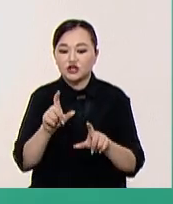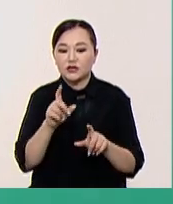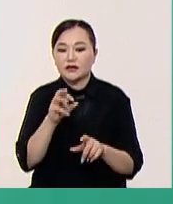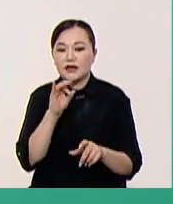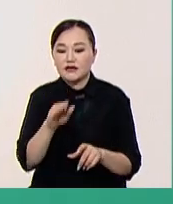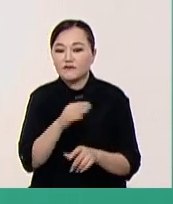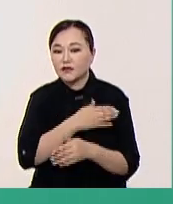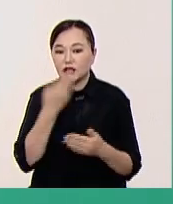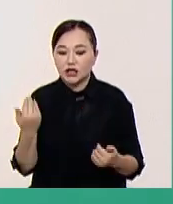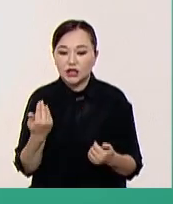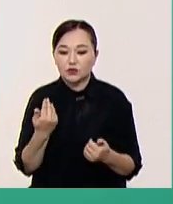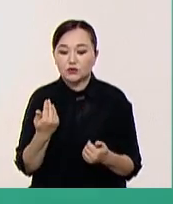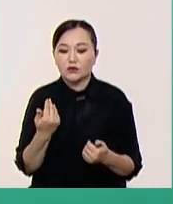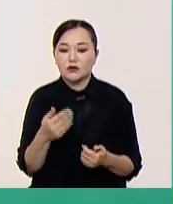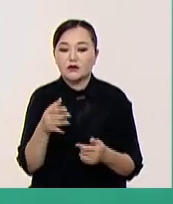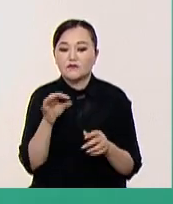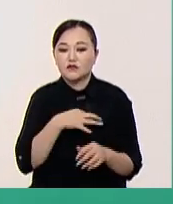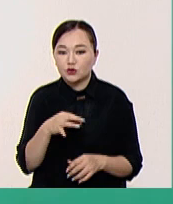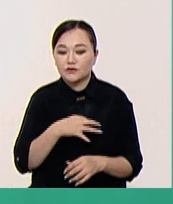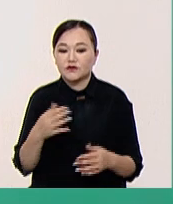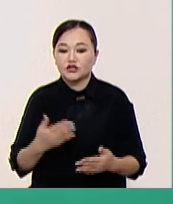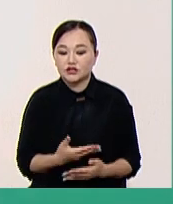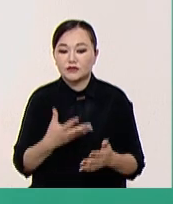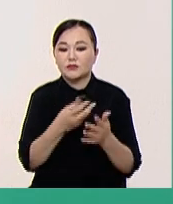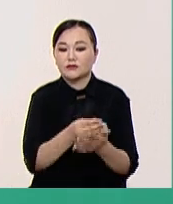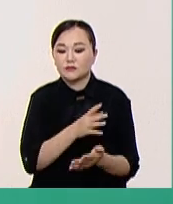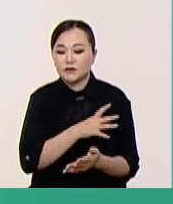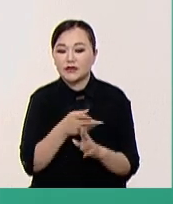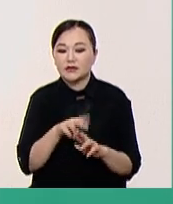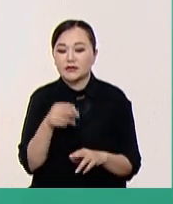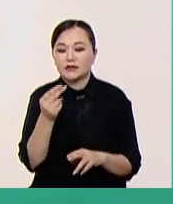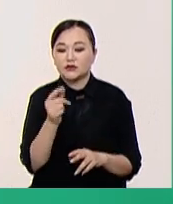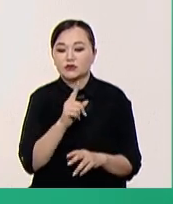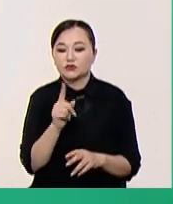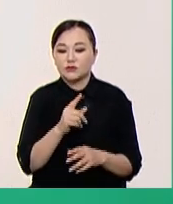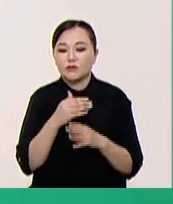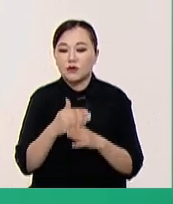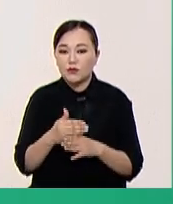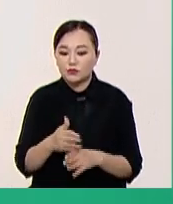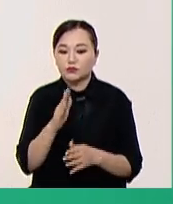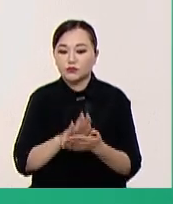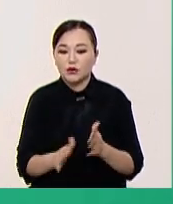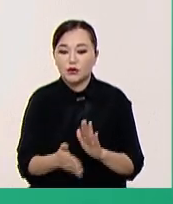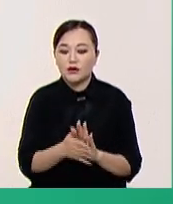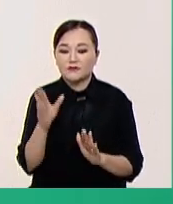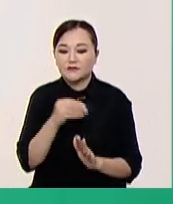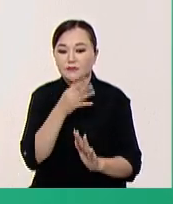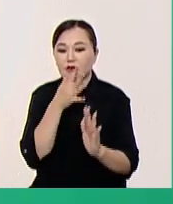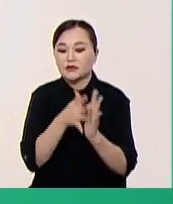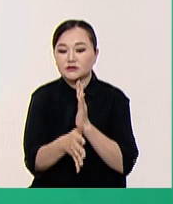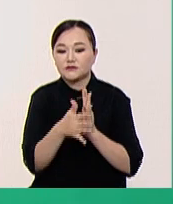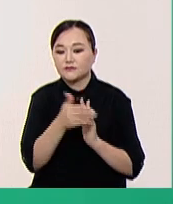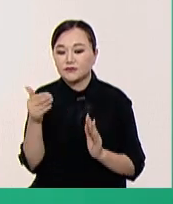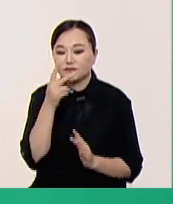нету, потому что все равно жители платили и за эти деньги им что-то оказывали, потому что договора, они все прозрачны. Вы